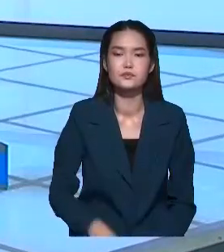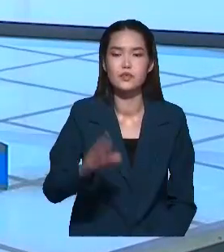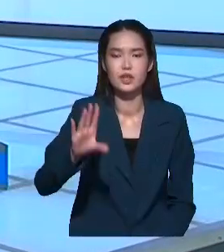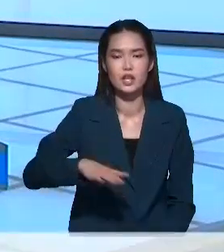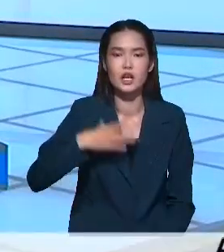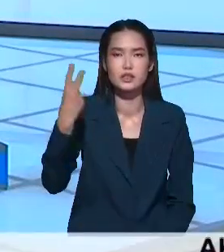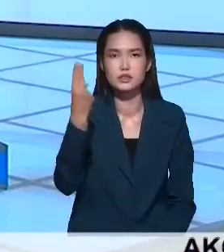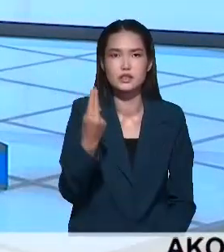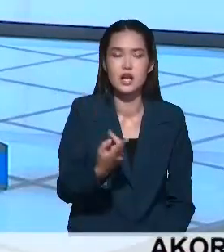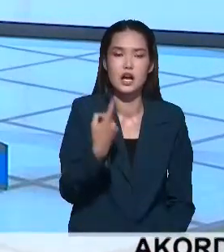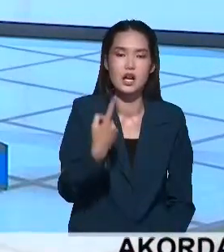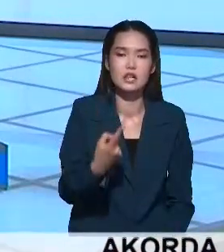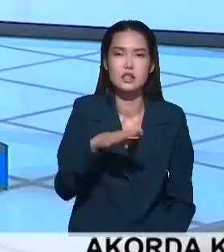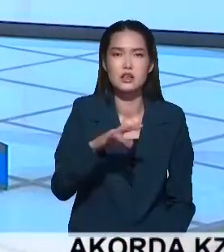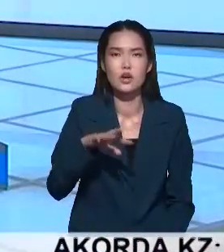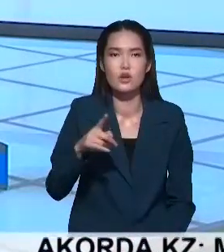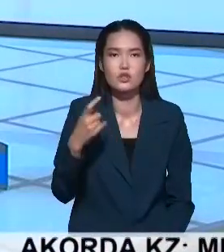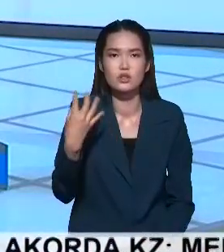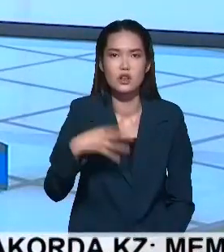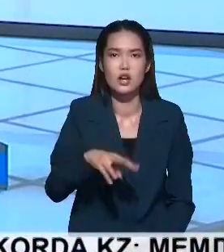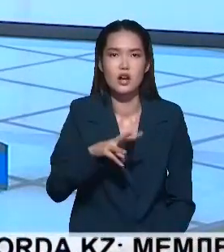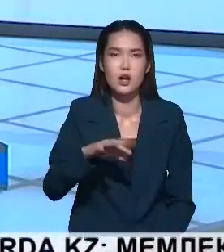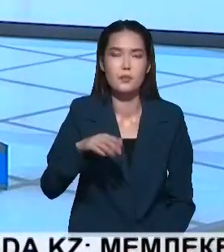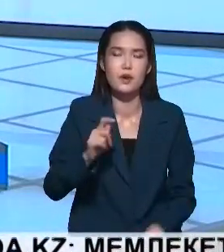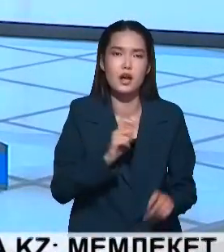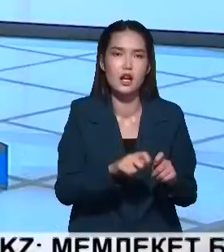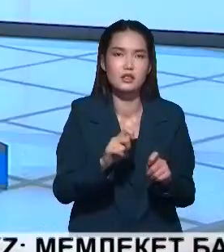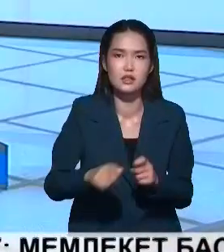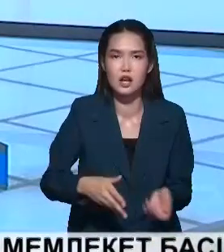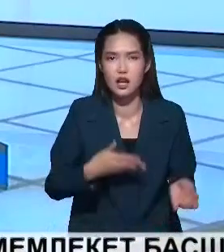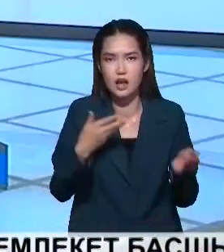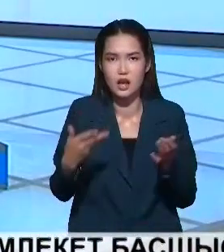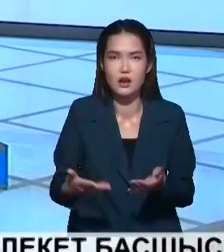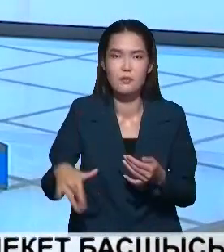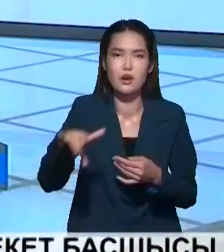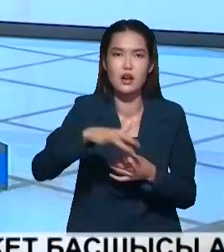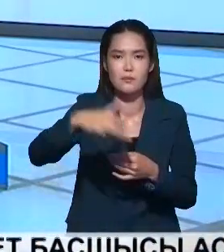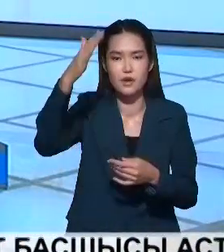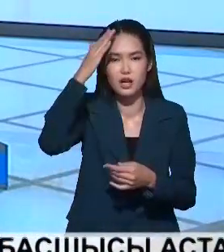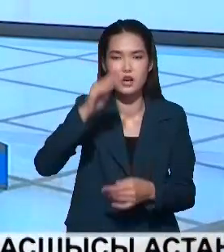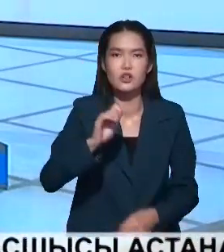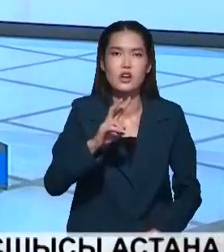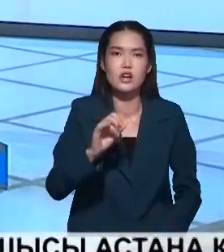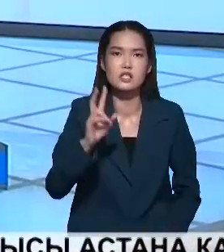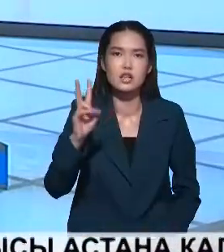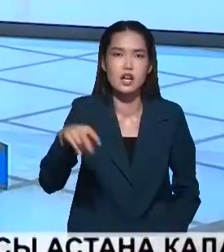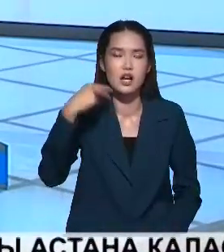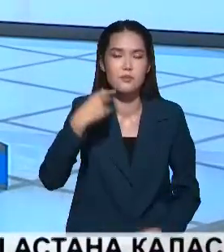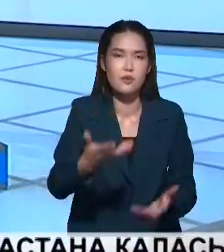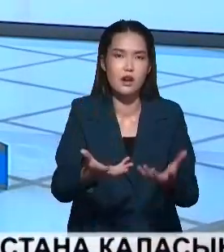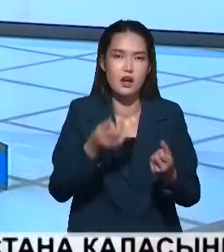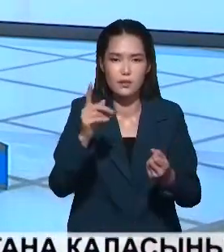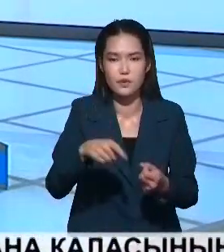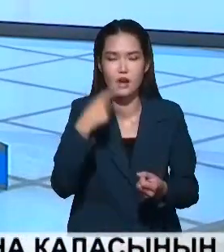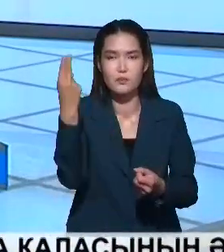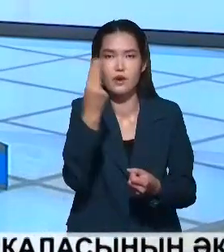Биыл елордаға 1 триллион 140 миллиард теңге инвестиция тартылды. Бұл туралы қала әкімі Жеңіс Қасымбек президент қабылдауында айтты.